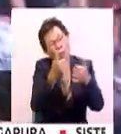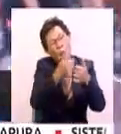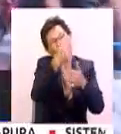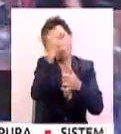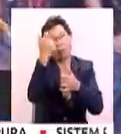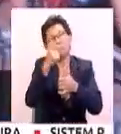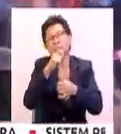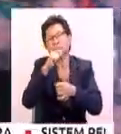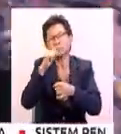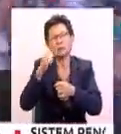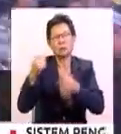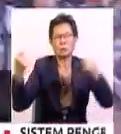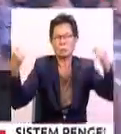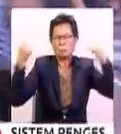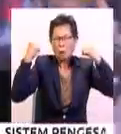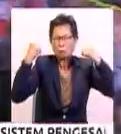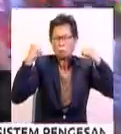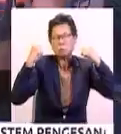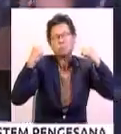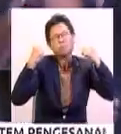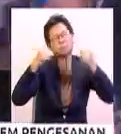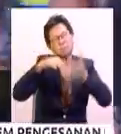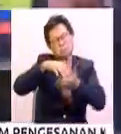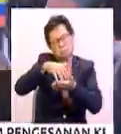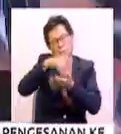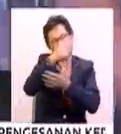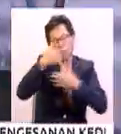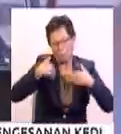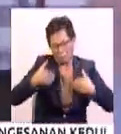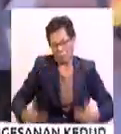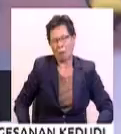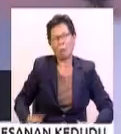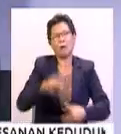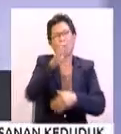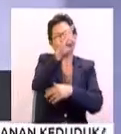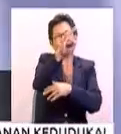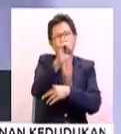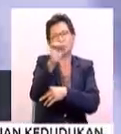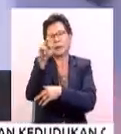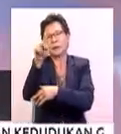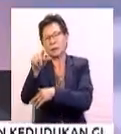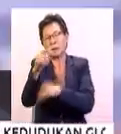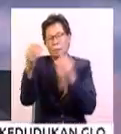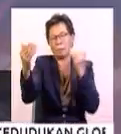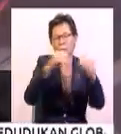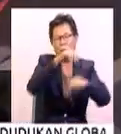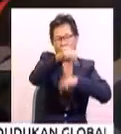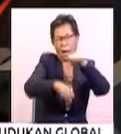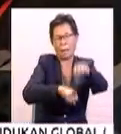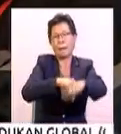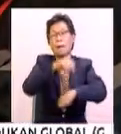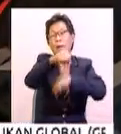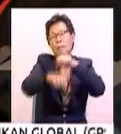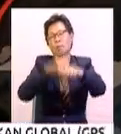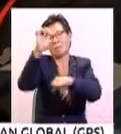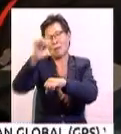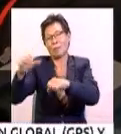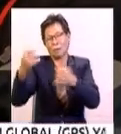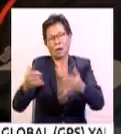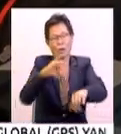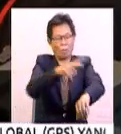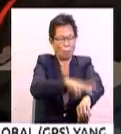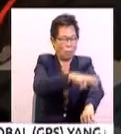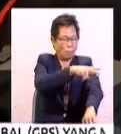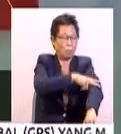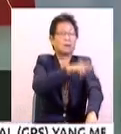disebabkan kekurangan kuasa henjutan kerana berat badannya hanya mencecah 70 kg berbanding pelumba Eropah. Beliau kini berada di ranking